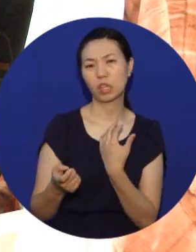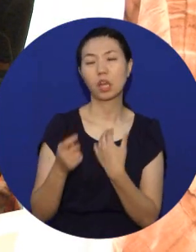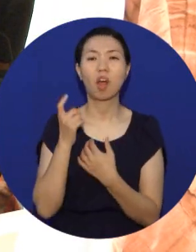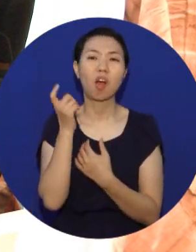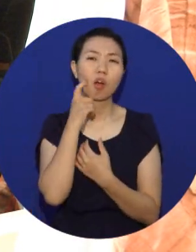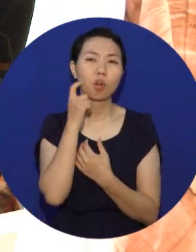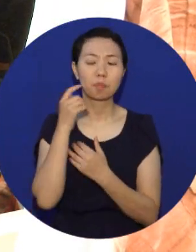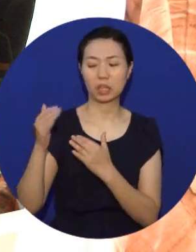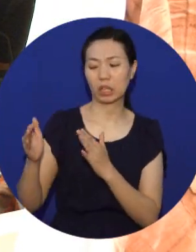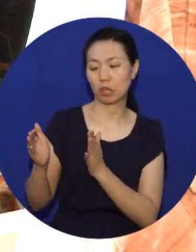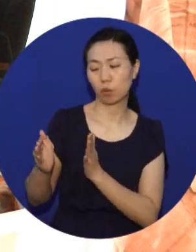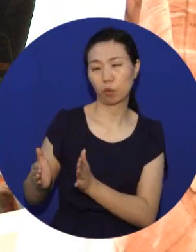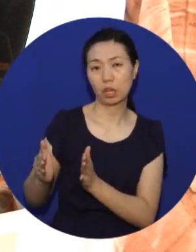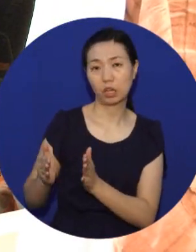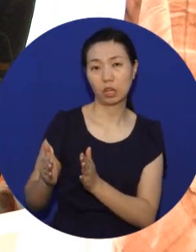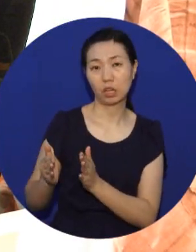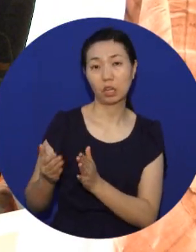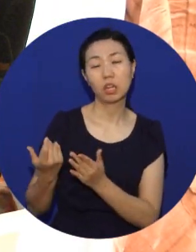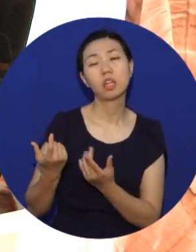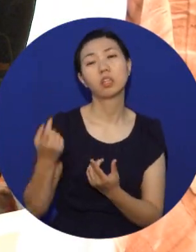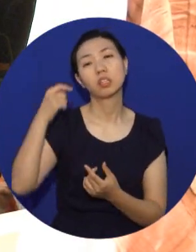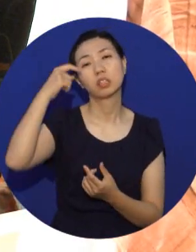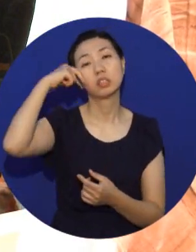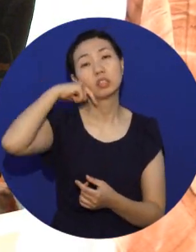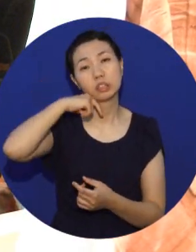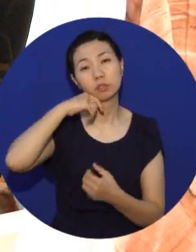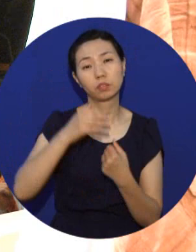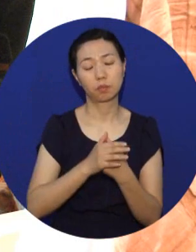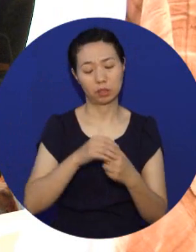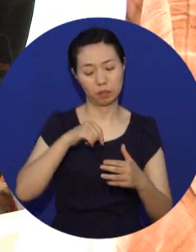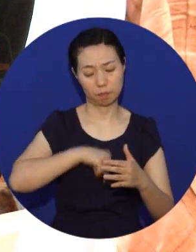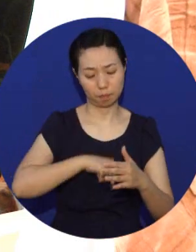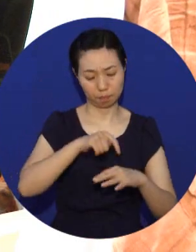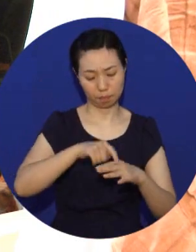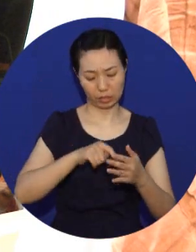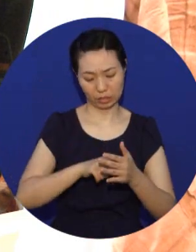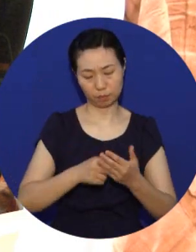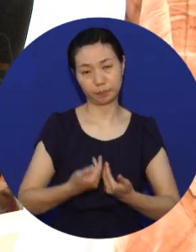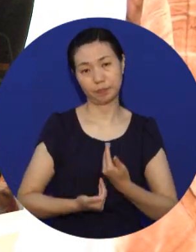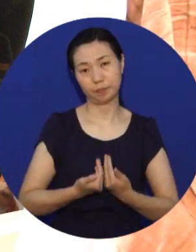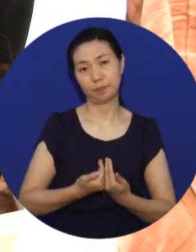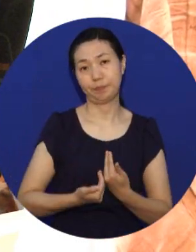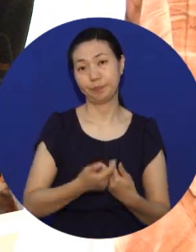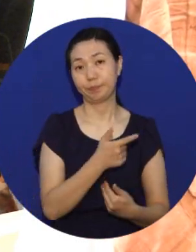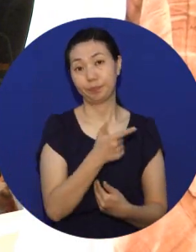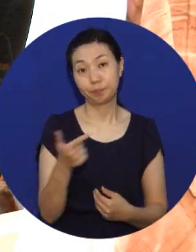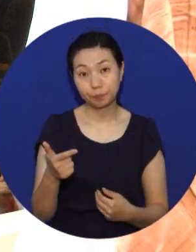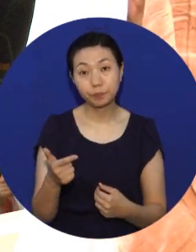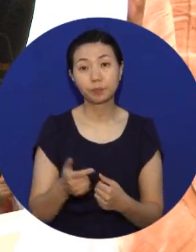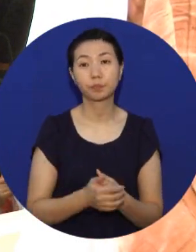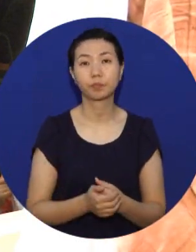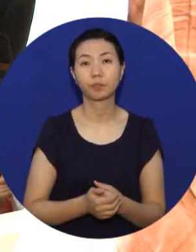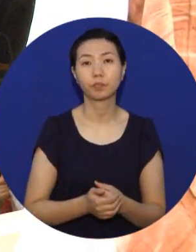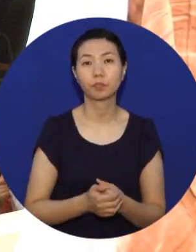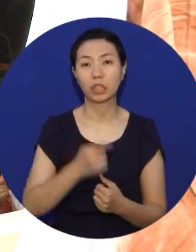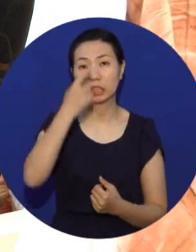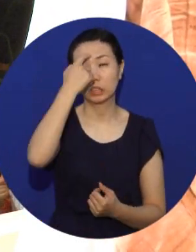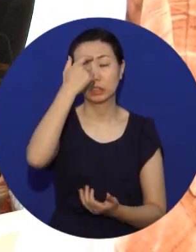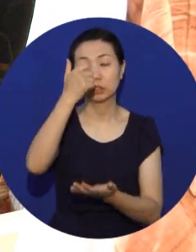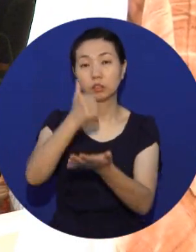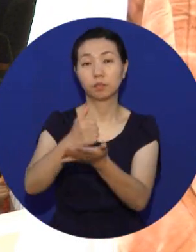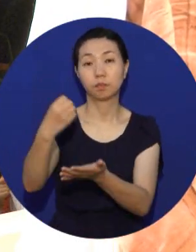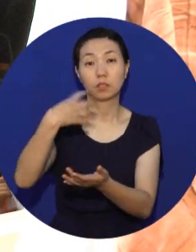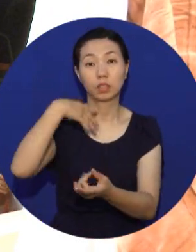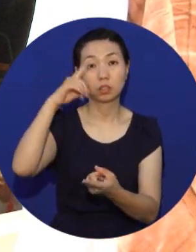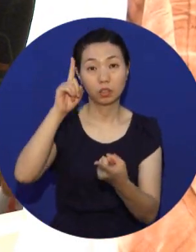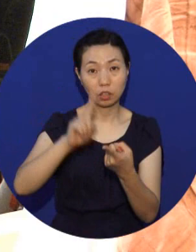좀 그 내적으로 되게 갈등도 많이 되고 힘들더라고요. 근데 스님 말씀처럼 제가